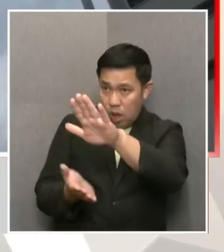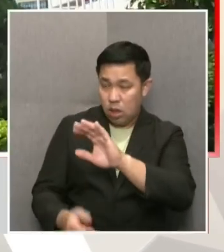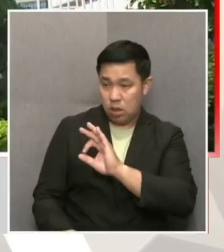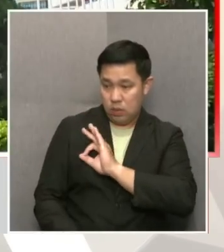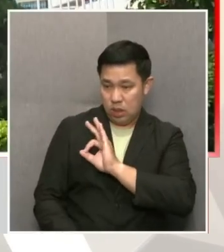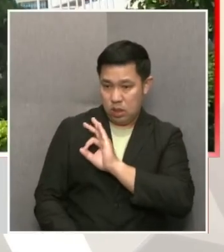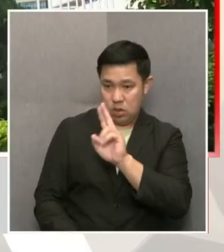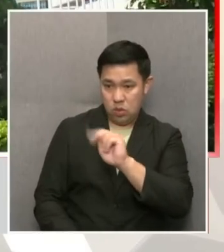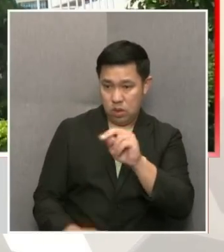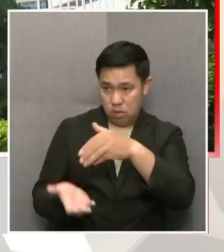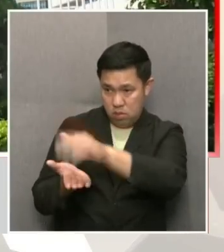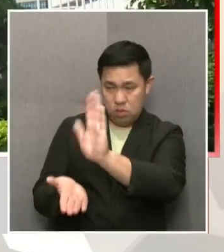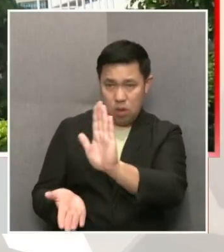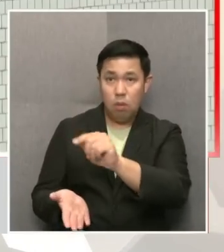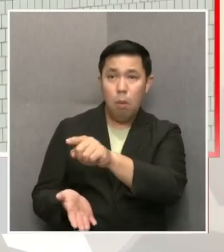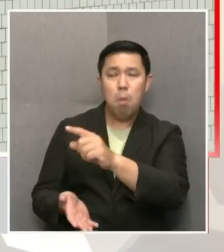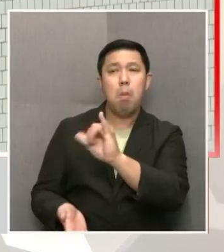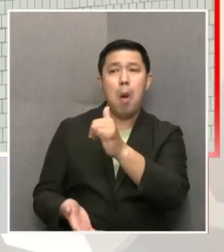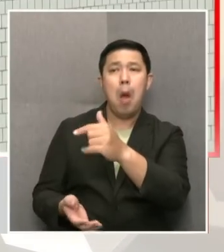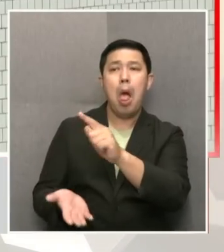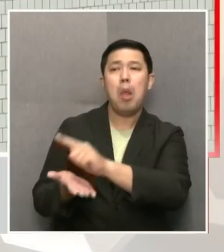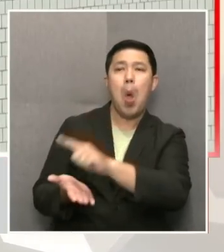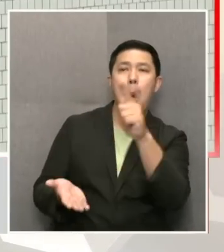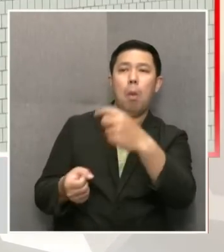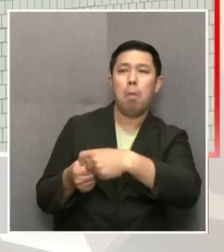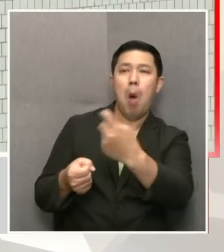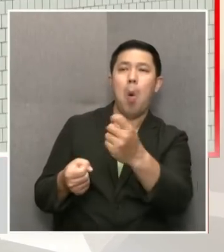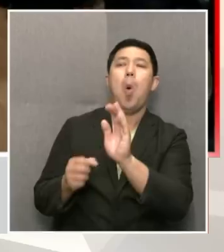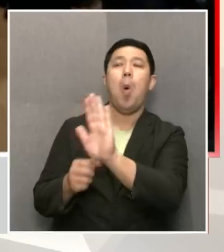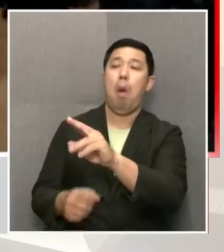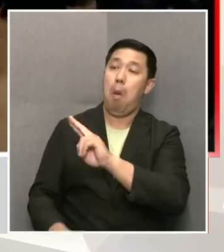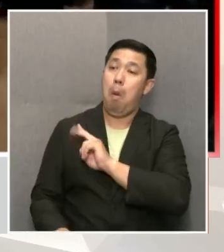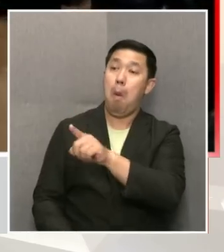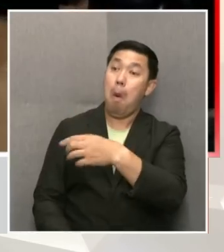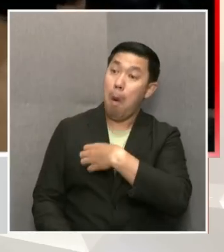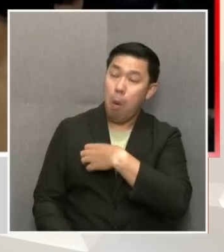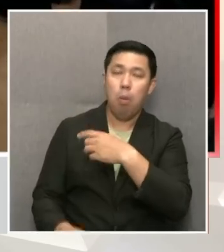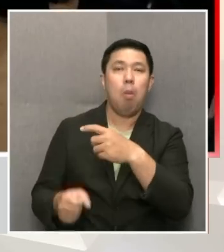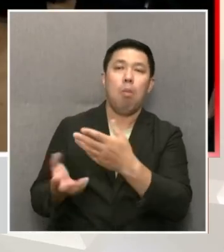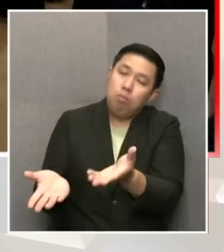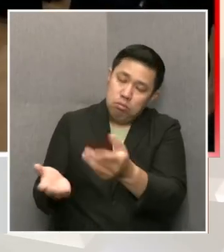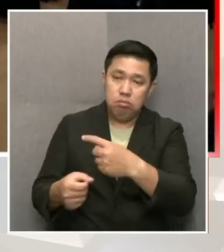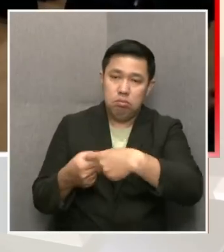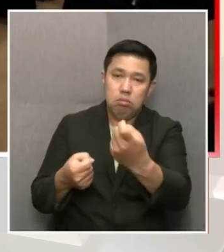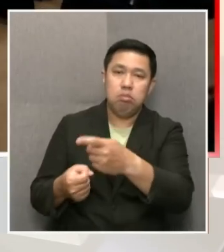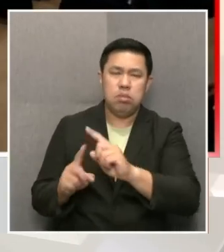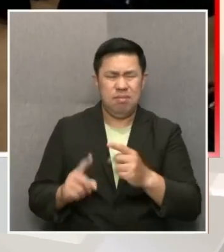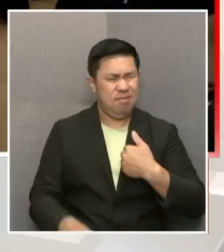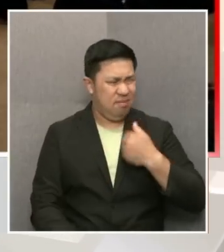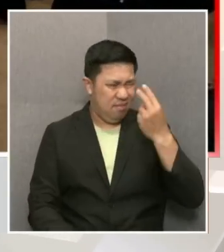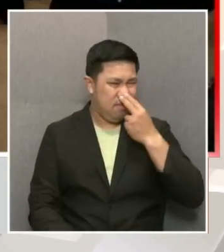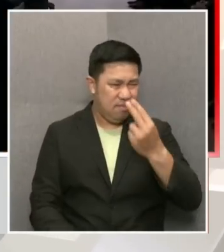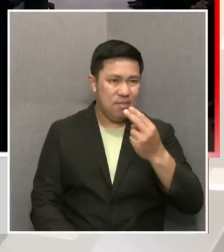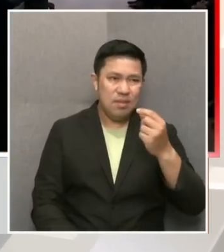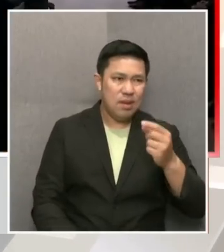าชาติออกไปยกเว้นว่าเขาจะลาออกไปนะครับแล้วลักษณะแบบนี้ก็อาจจะเป็นเรื่องที่อาจไม่เข้าใจกันนักใน